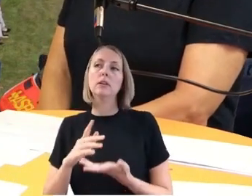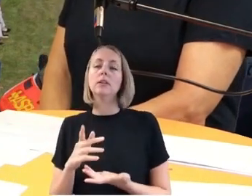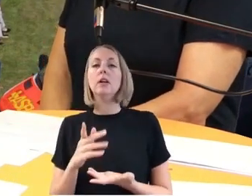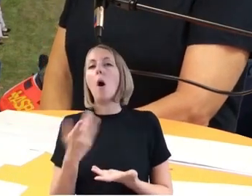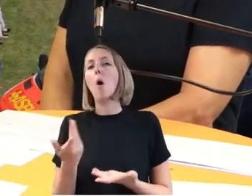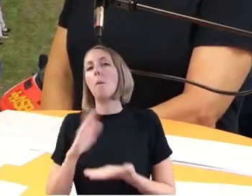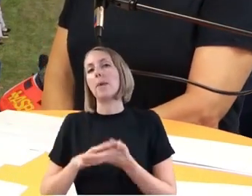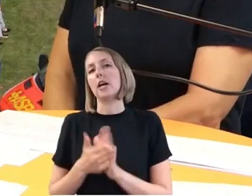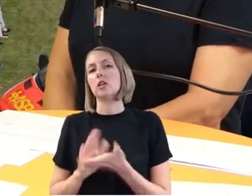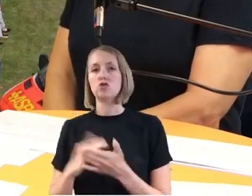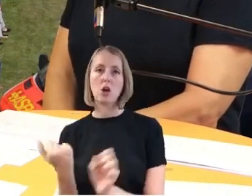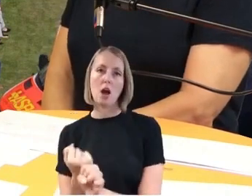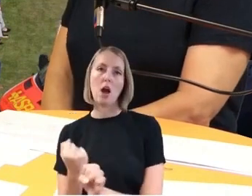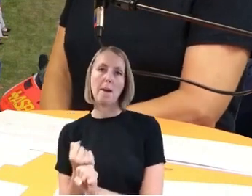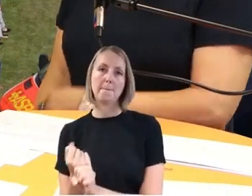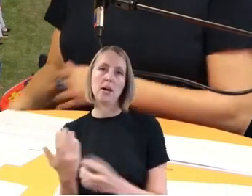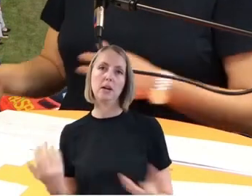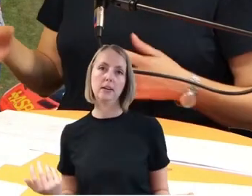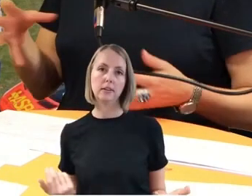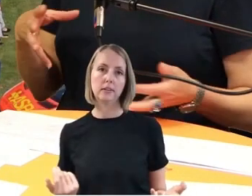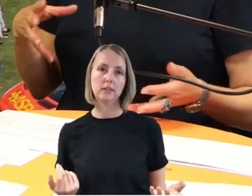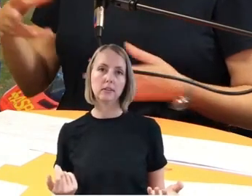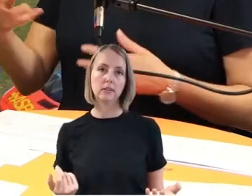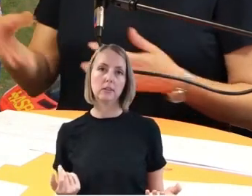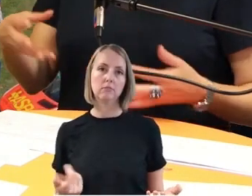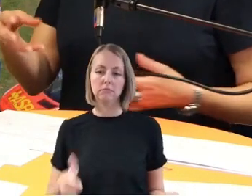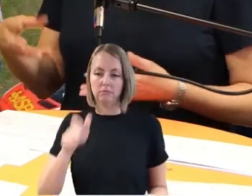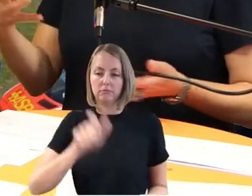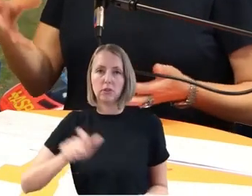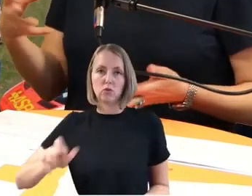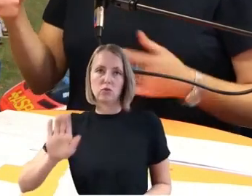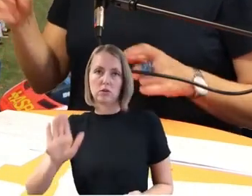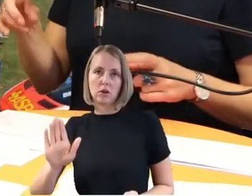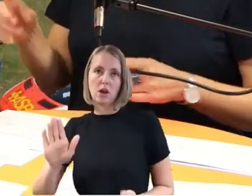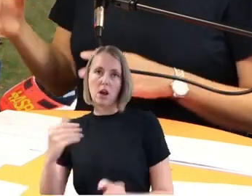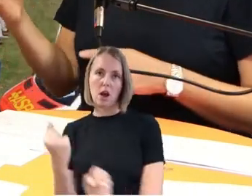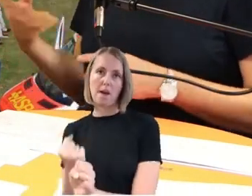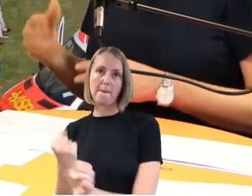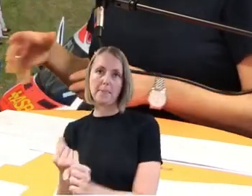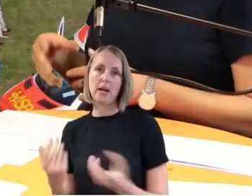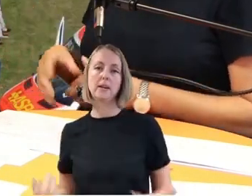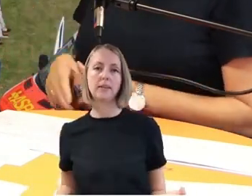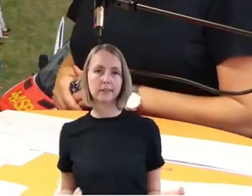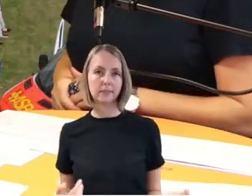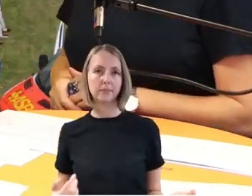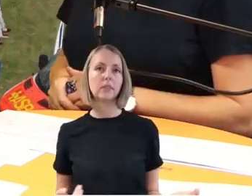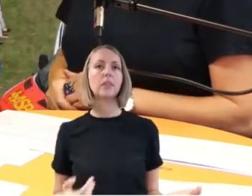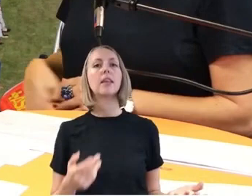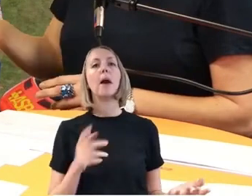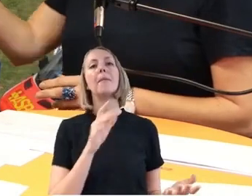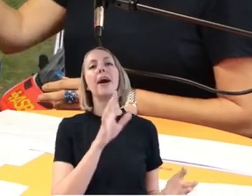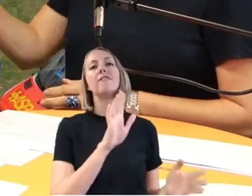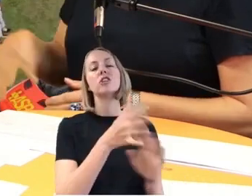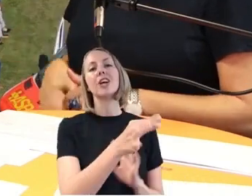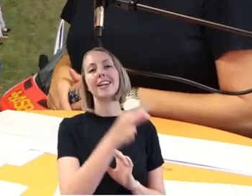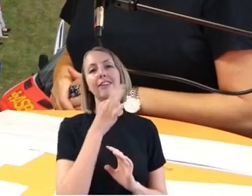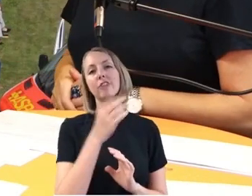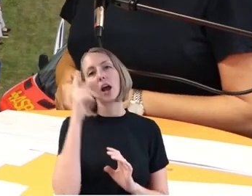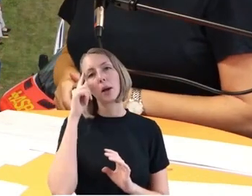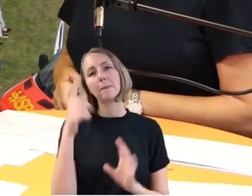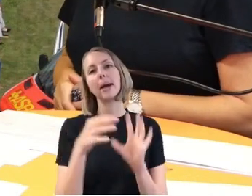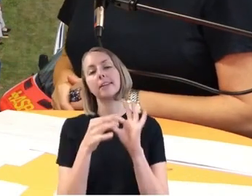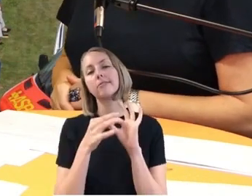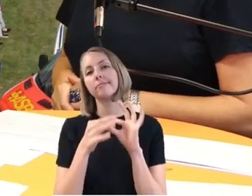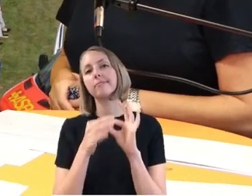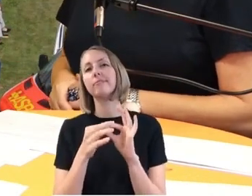wo schon die menschen da auch machen aber es ist wahrscheinlich steckte hinter der frage der praktischen übung das was wir eben mit